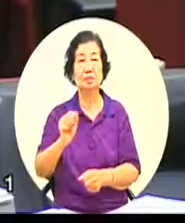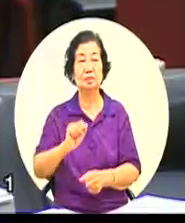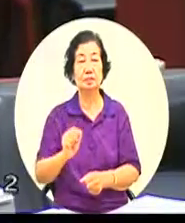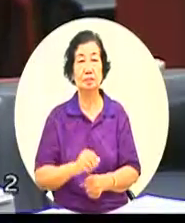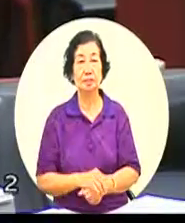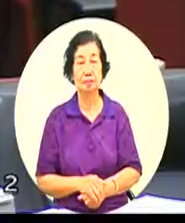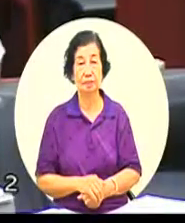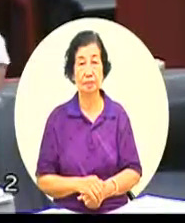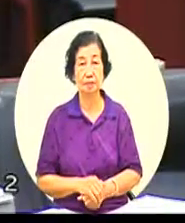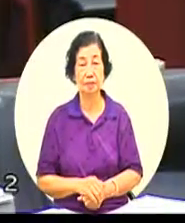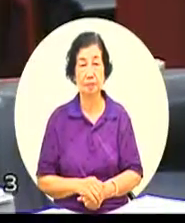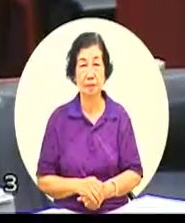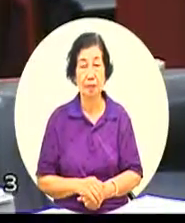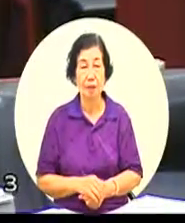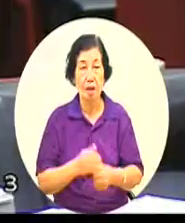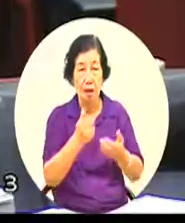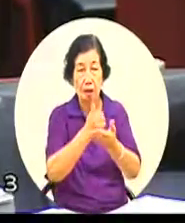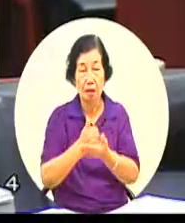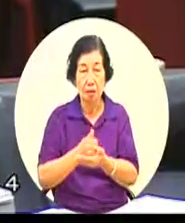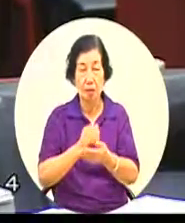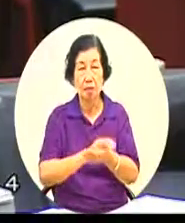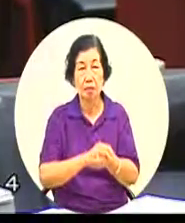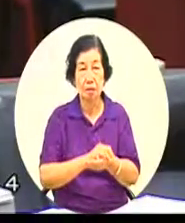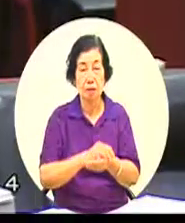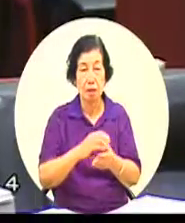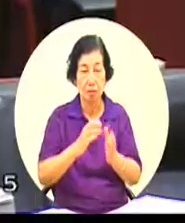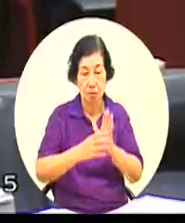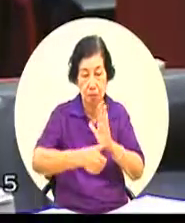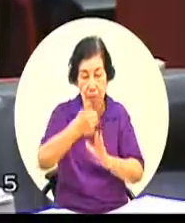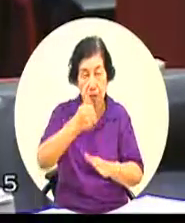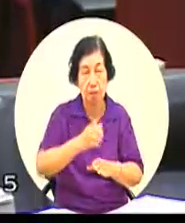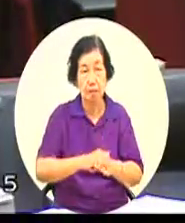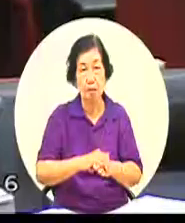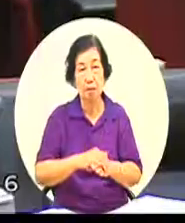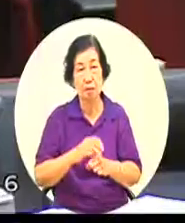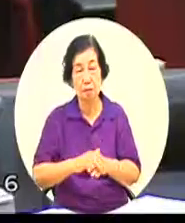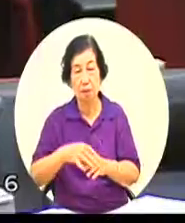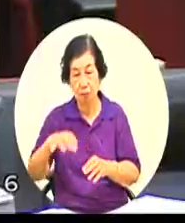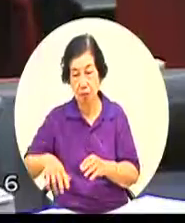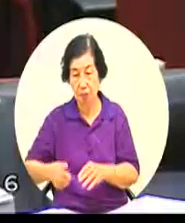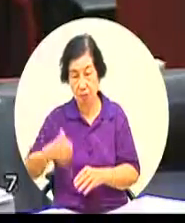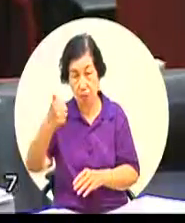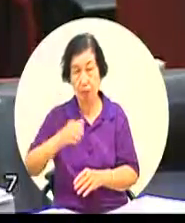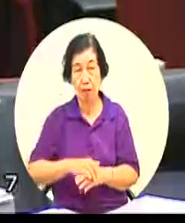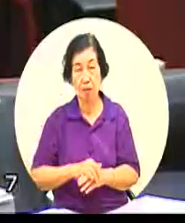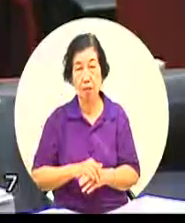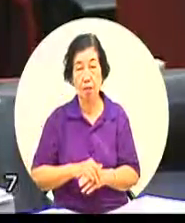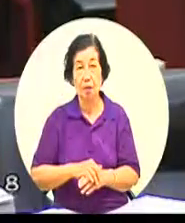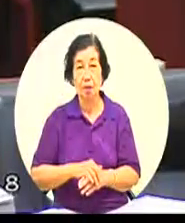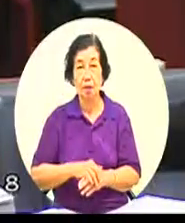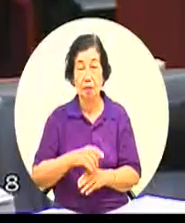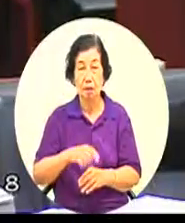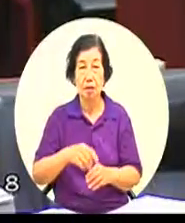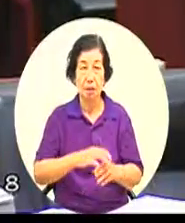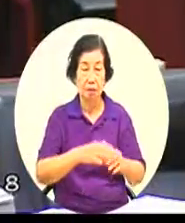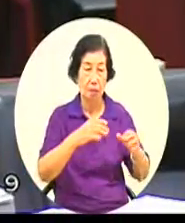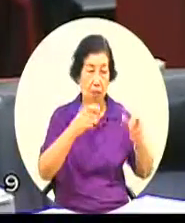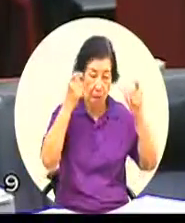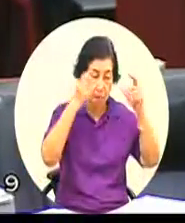安处长，终究已经合并了市内的公园都有这个物